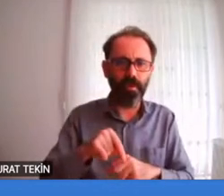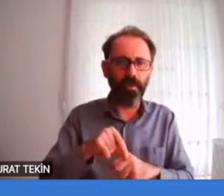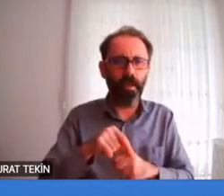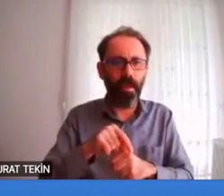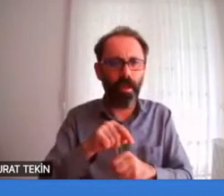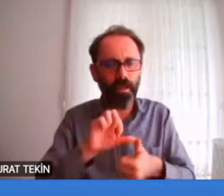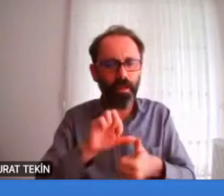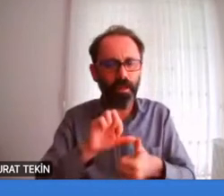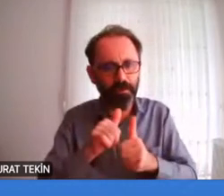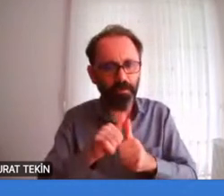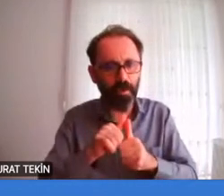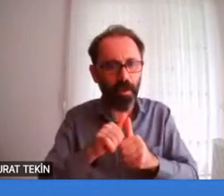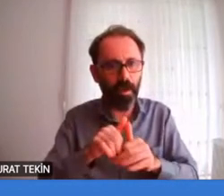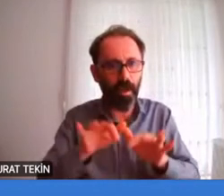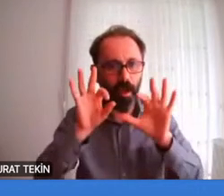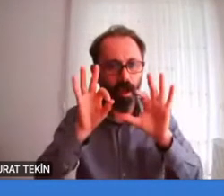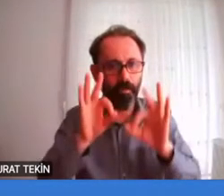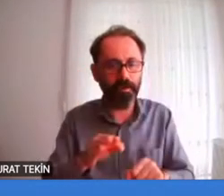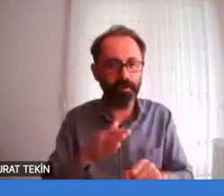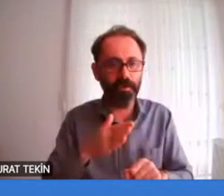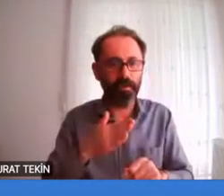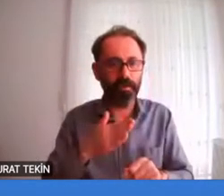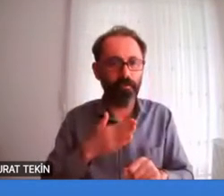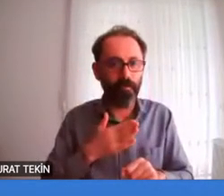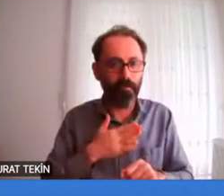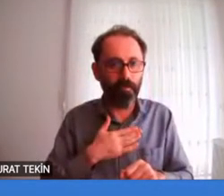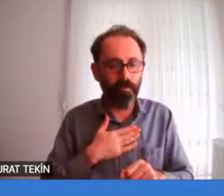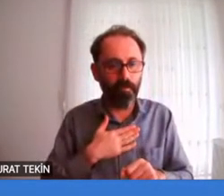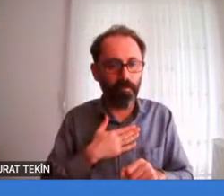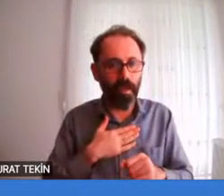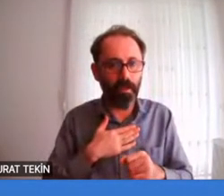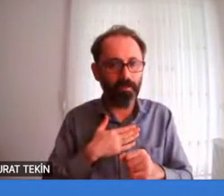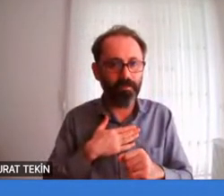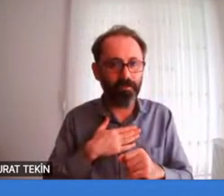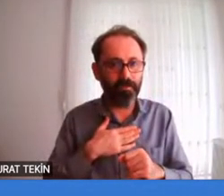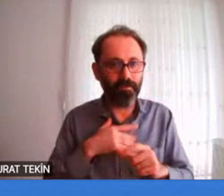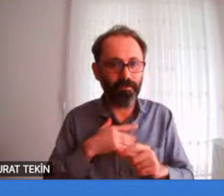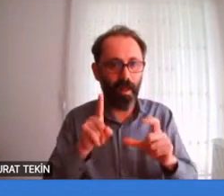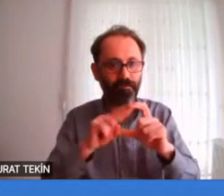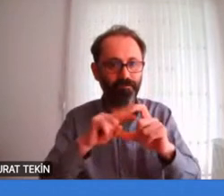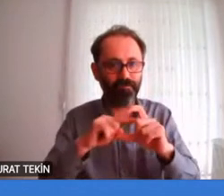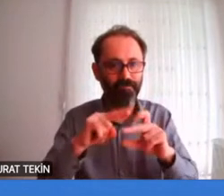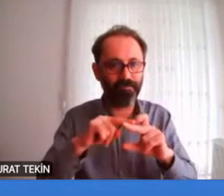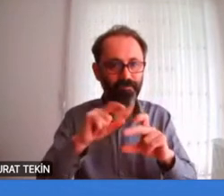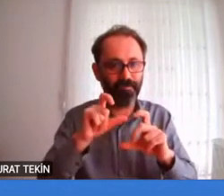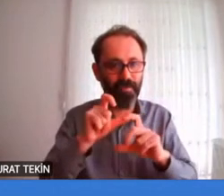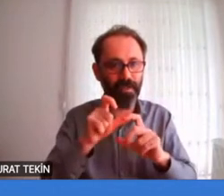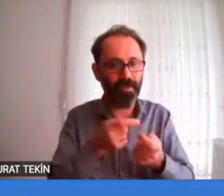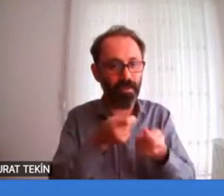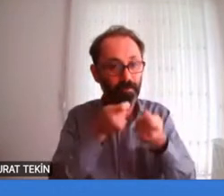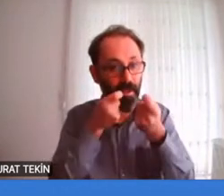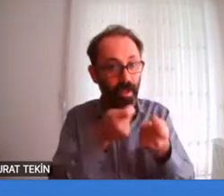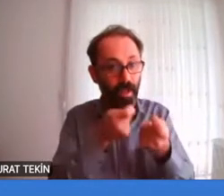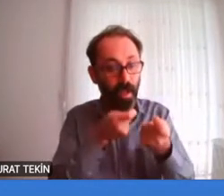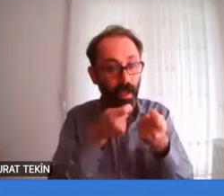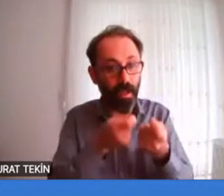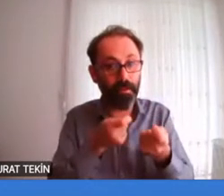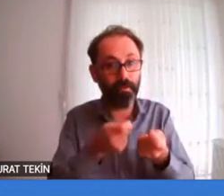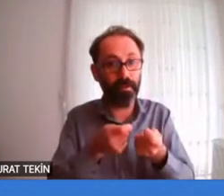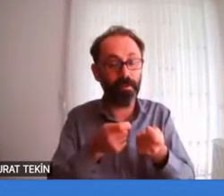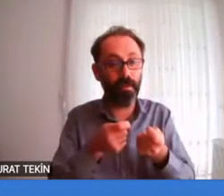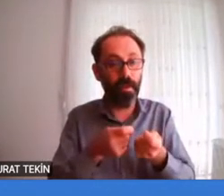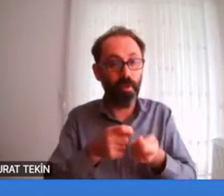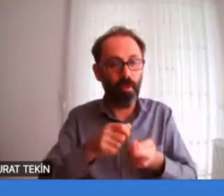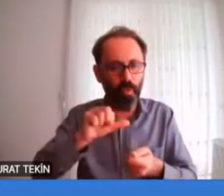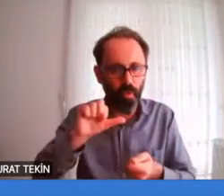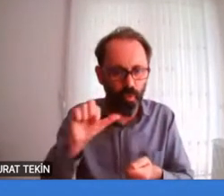sürekli. Ailem bundan dolayı beni okuldan almaya kalktılar. Ve beden eğitimi öğretmenim Osman Kanal'a